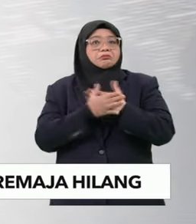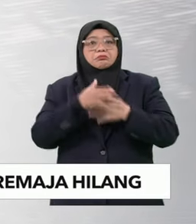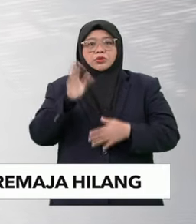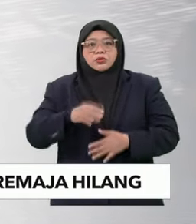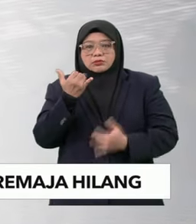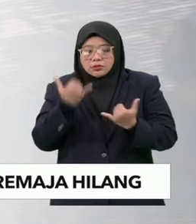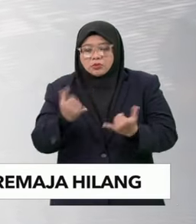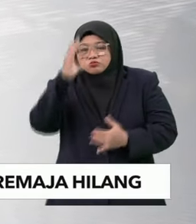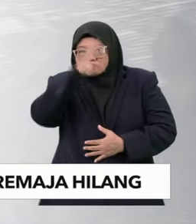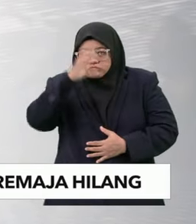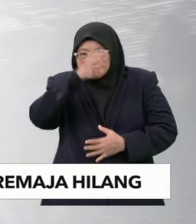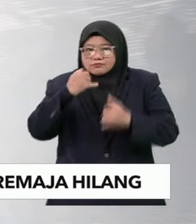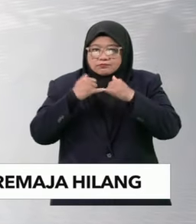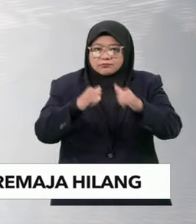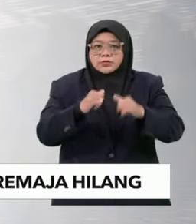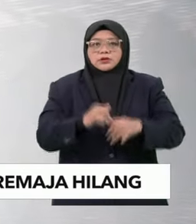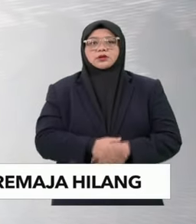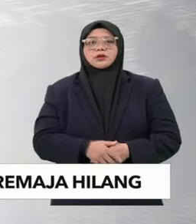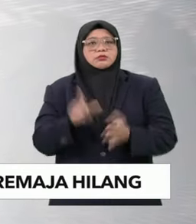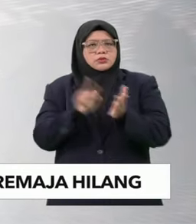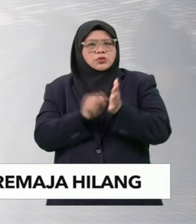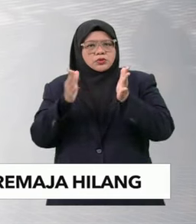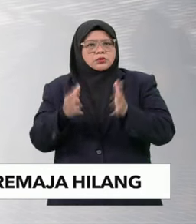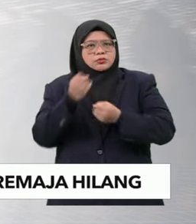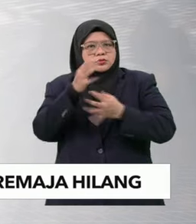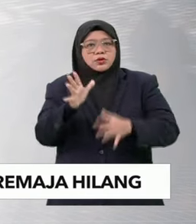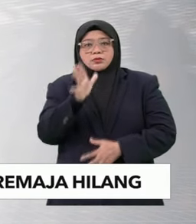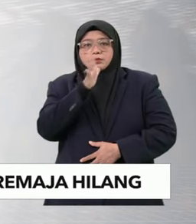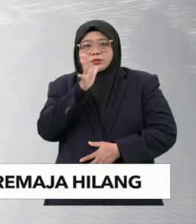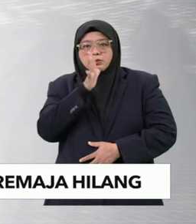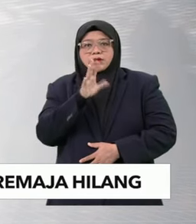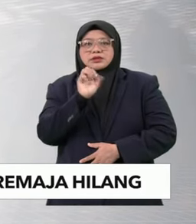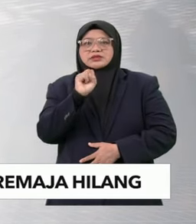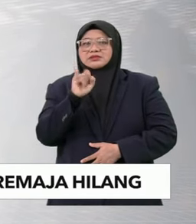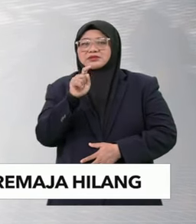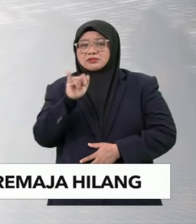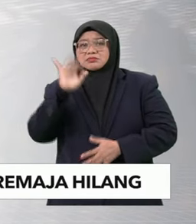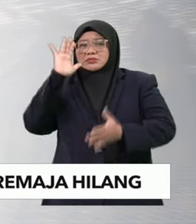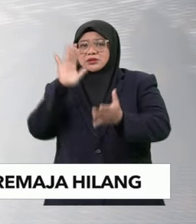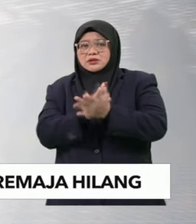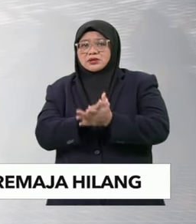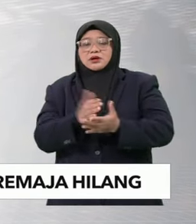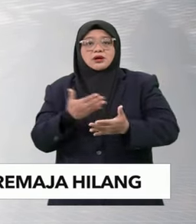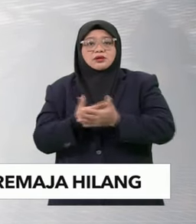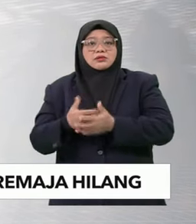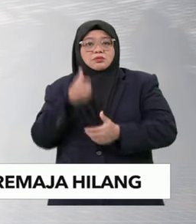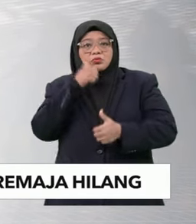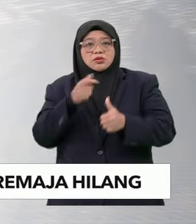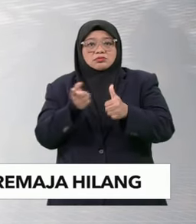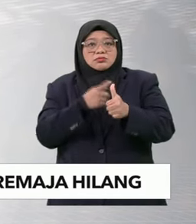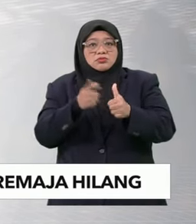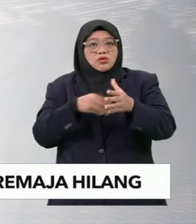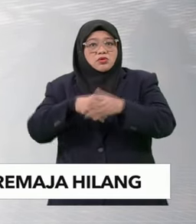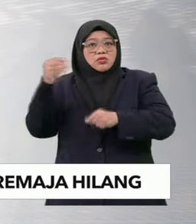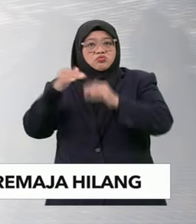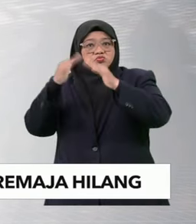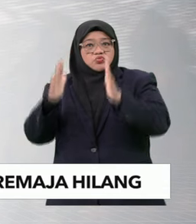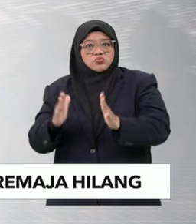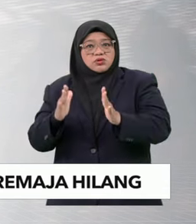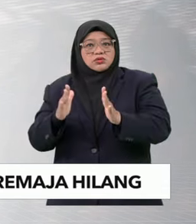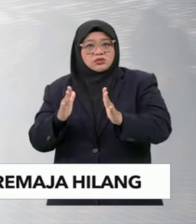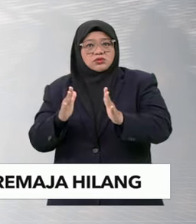sedang diteruskan terdahulu media melaporkan ibu kepada Siti dia batrishah percaya anak perempuannya bertindak keluar dari rumah